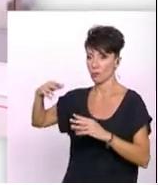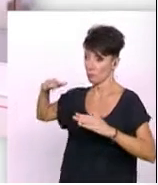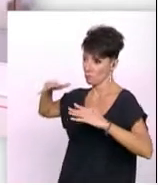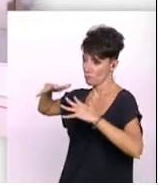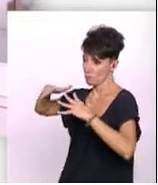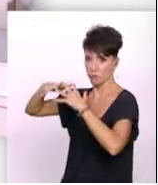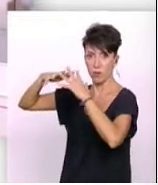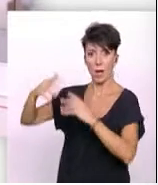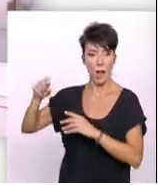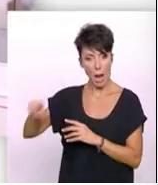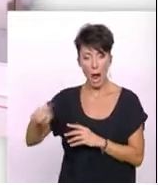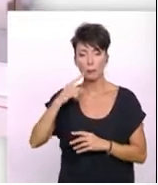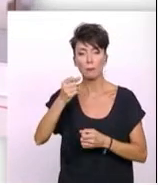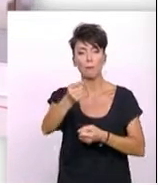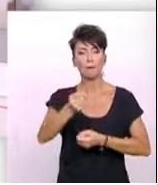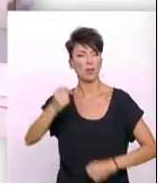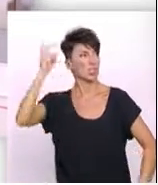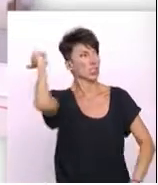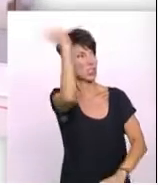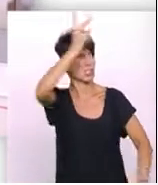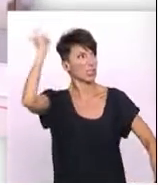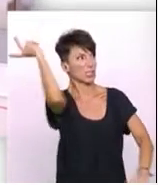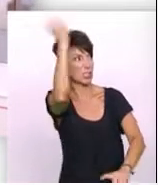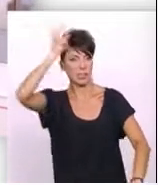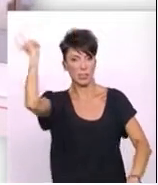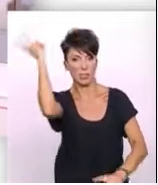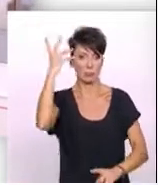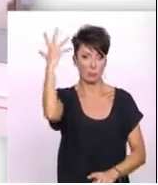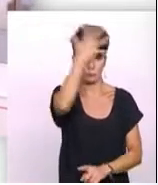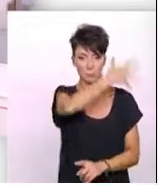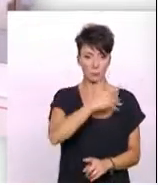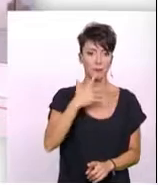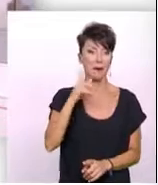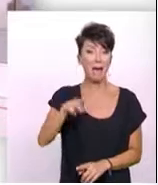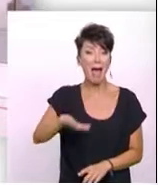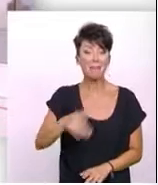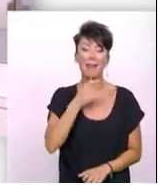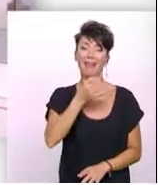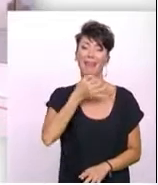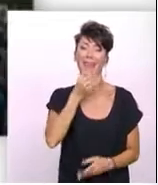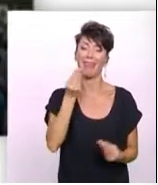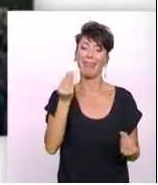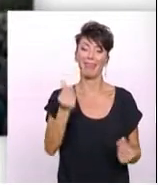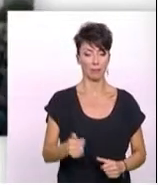συνεχίζει τις απειλές κατά των Ηνωμένων Πολιτειών, ενώ αίσθηση προκαλεί ένα νέο βίντεο με πρωταγωνιστά ένα παιδάκι.